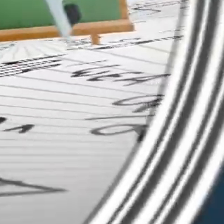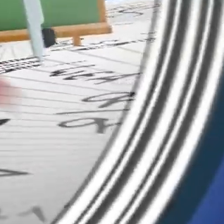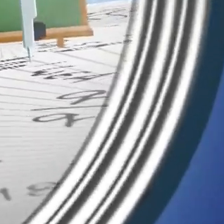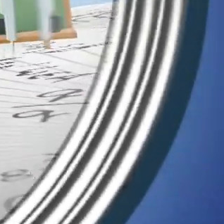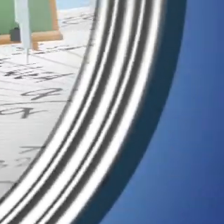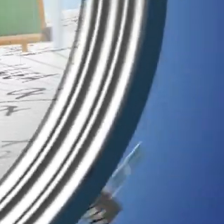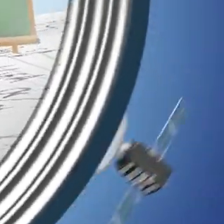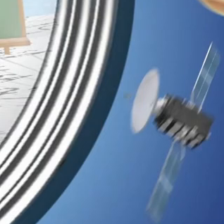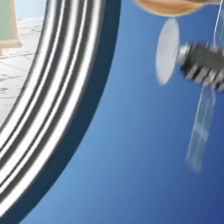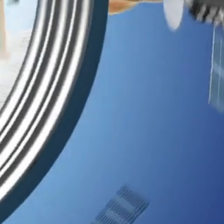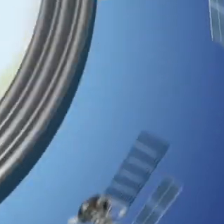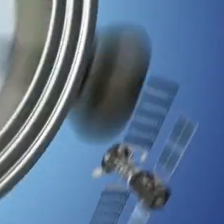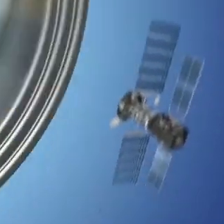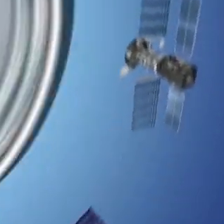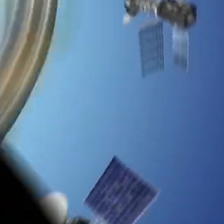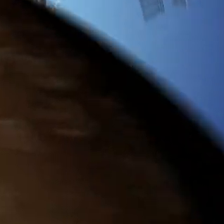Muzica